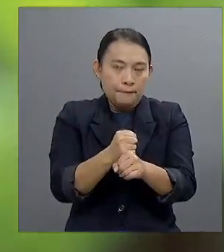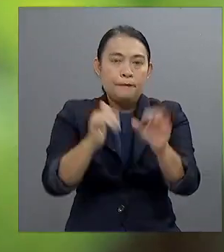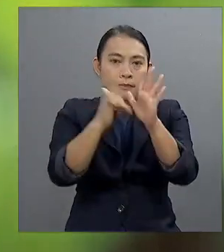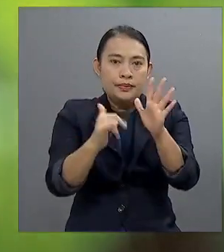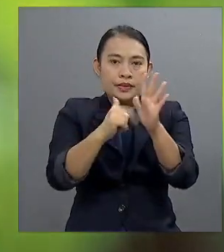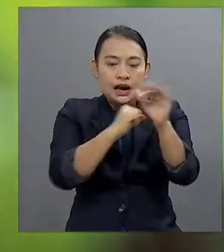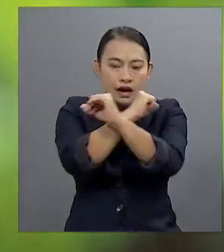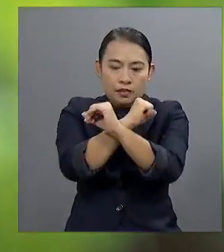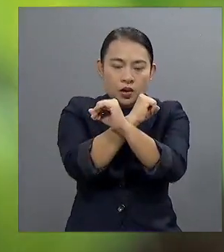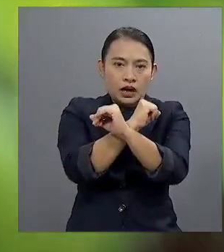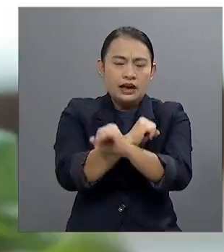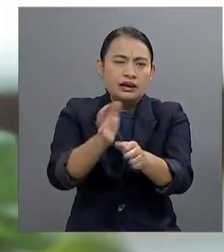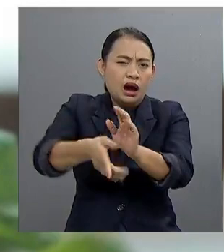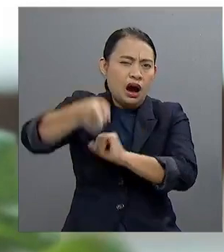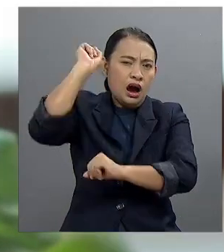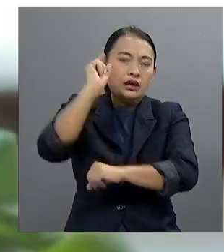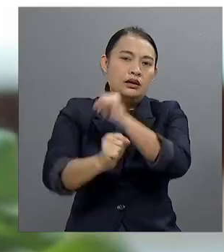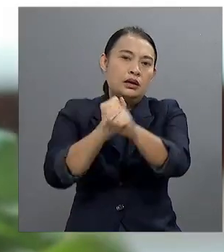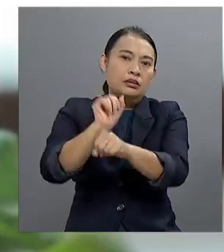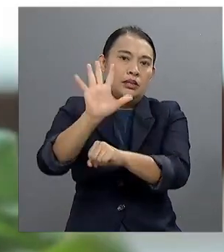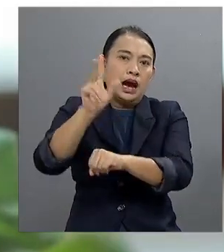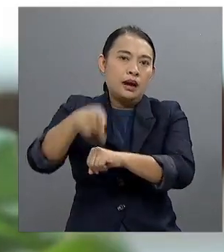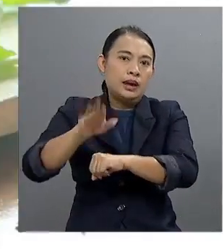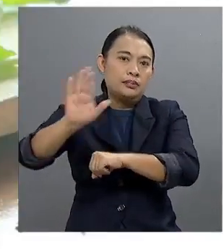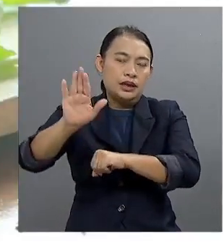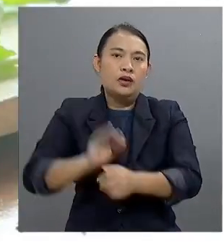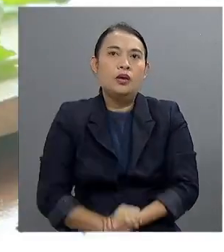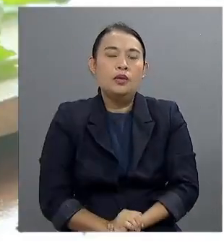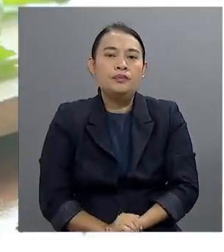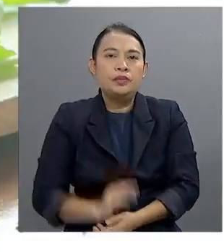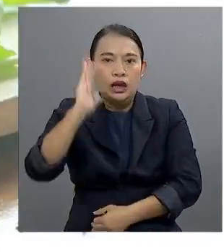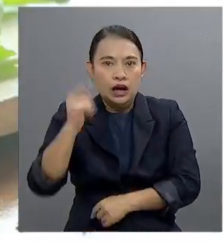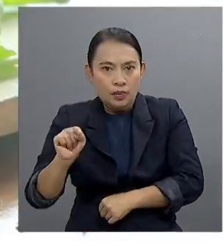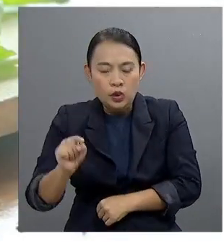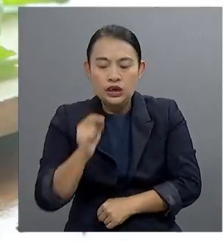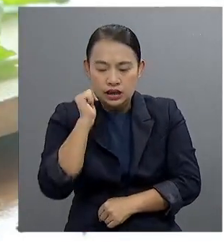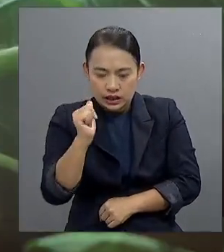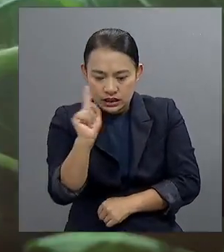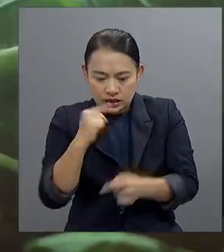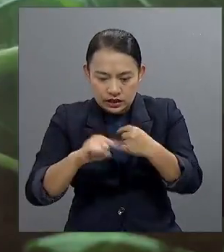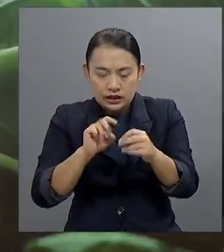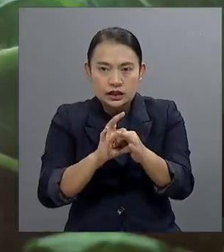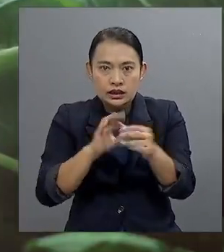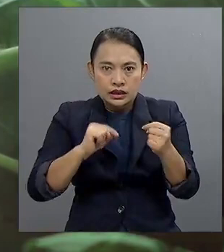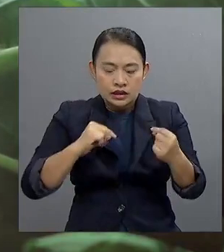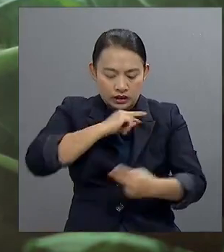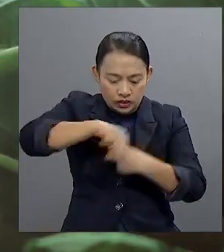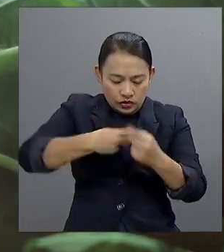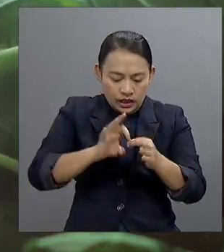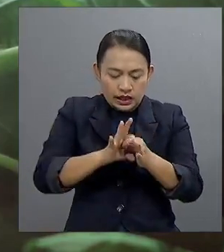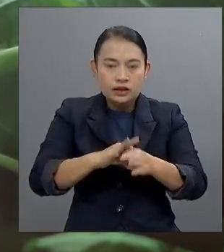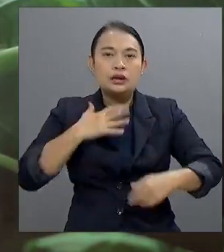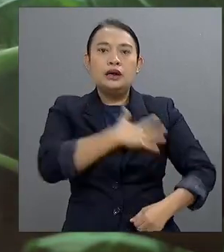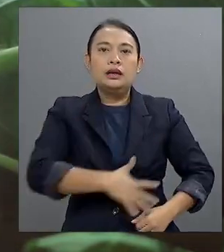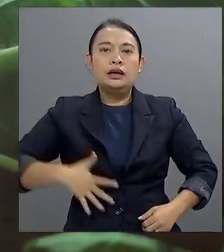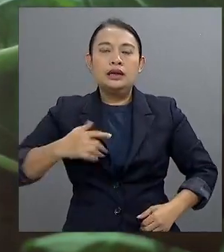5,000 ปีค่ะและยังจัดให้กะเพราเป็นราชินีสมุนไพรที่ใช้รักษาได้ทั้งทางร่างกายและจิตใจเพราะกะเพ